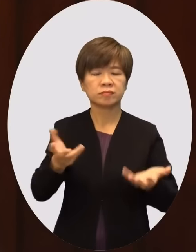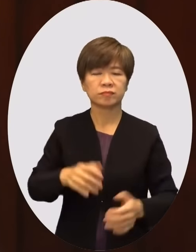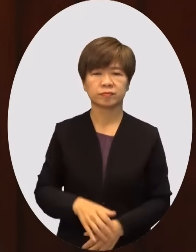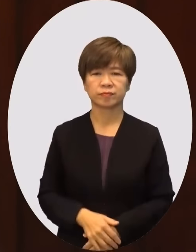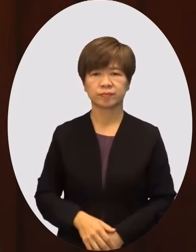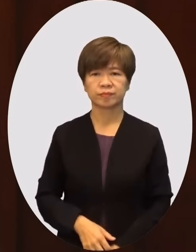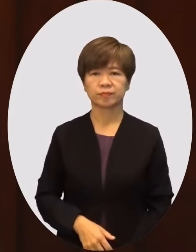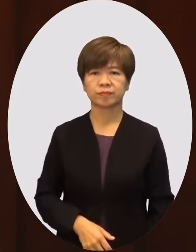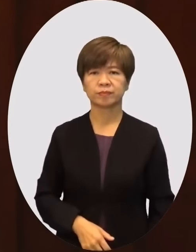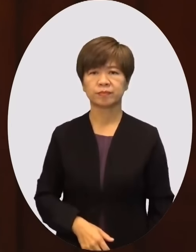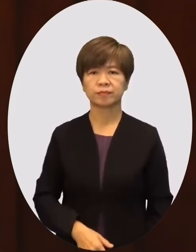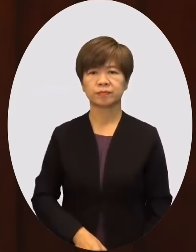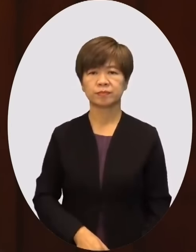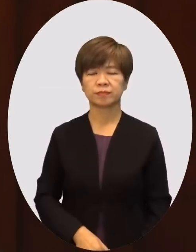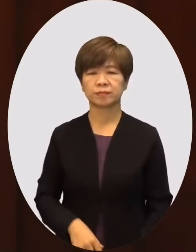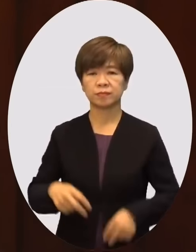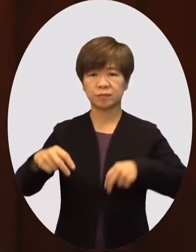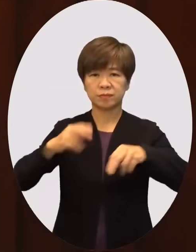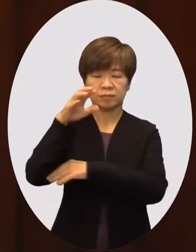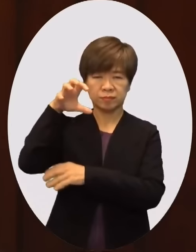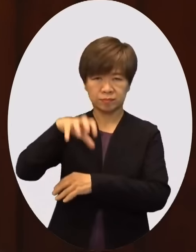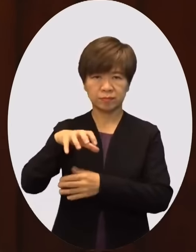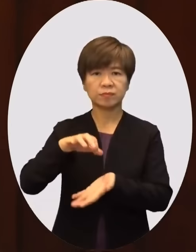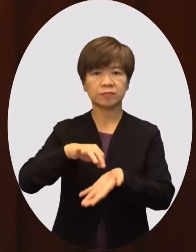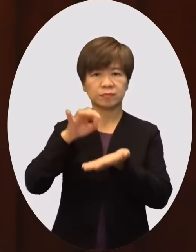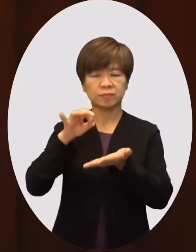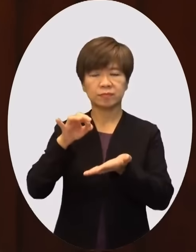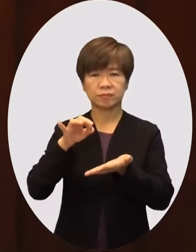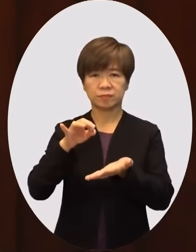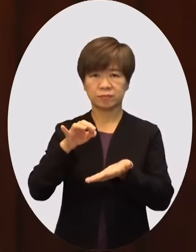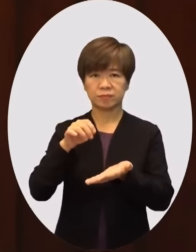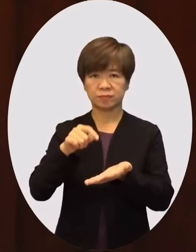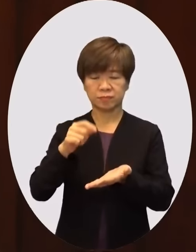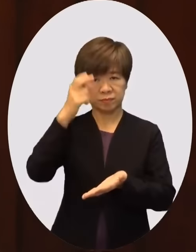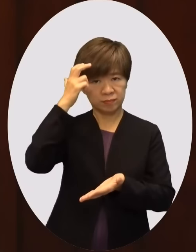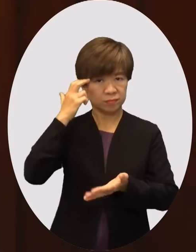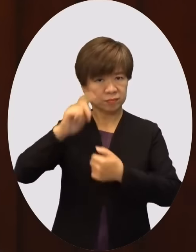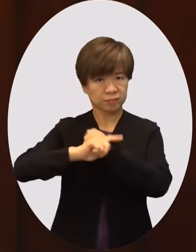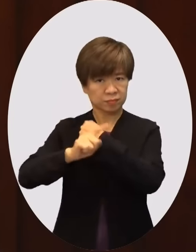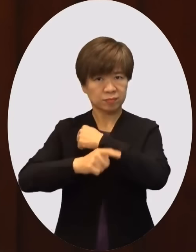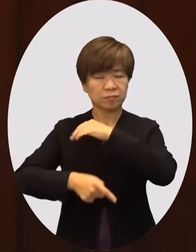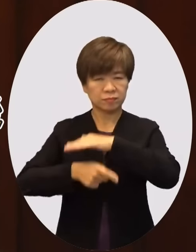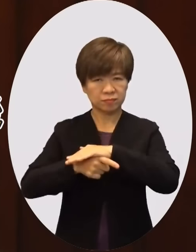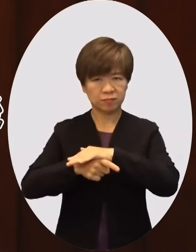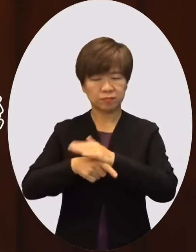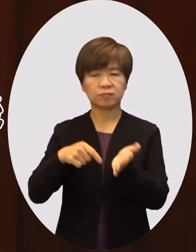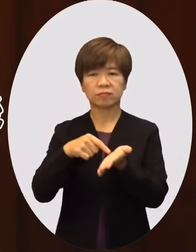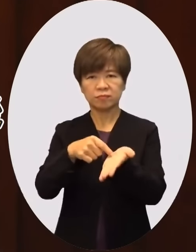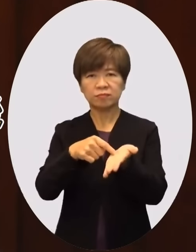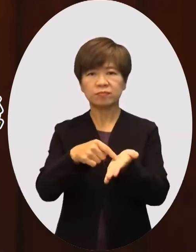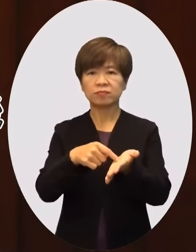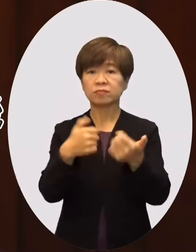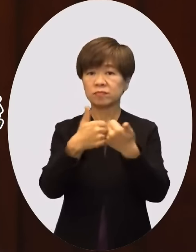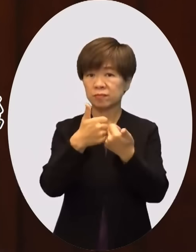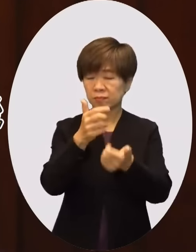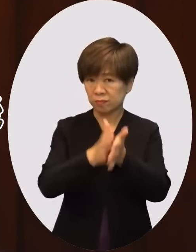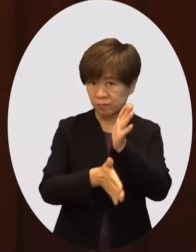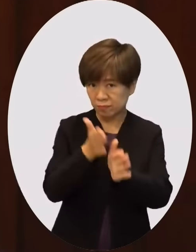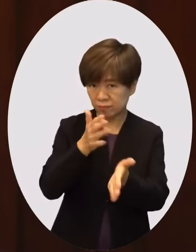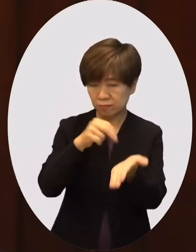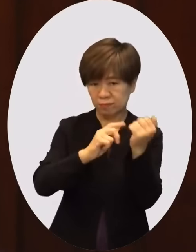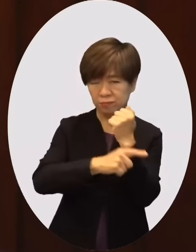是行政院这边主张细征的规定违宪，因此提请复议，立法院这边复议完